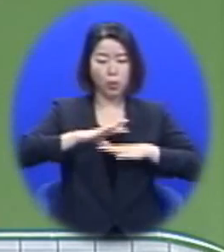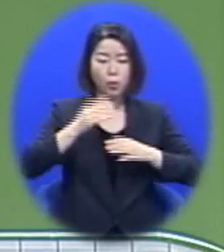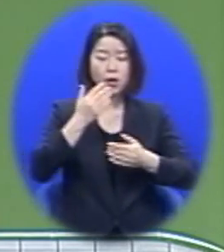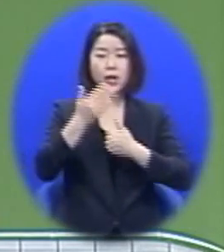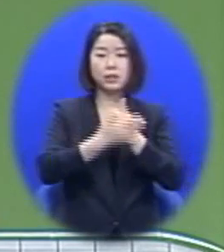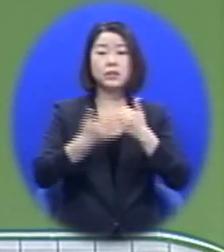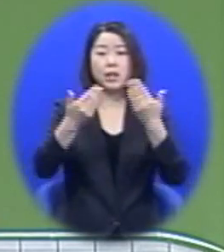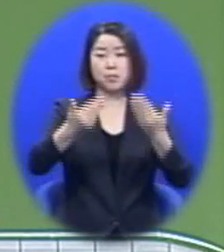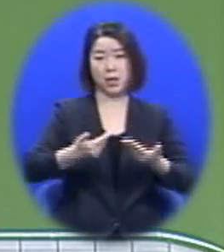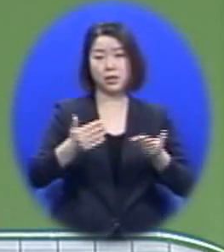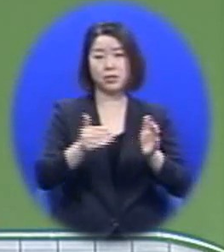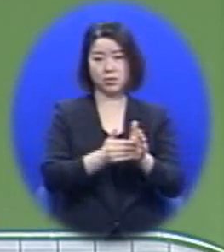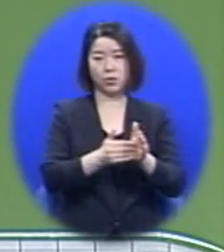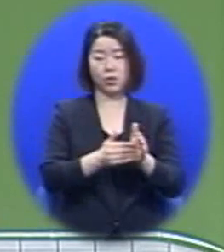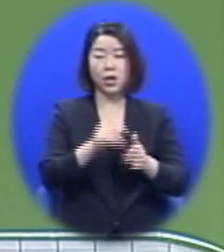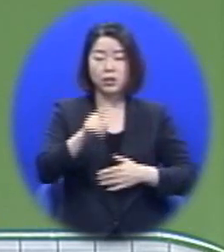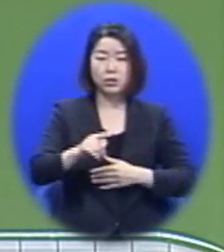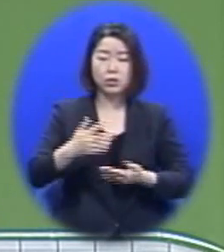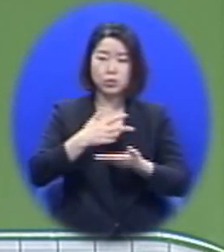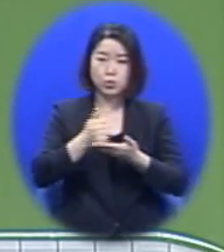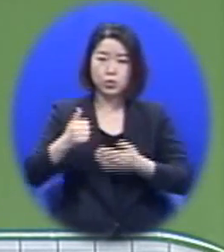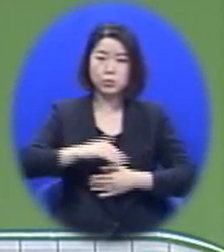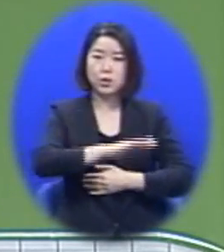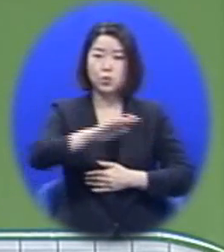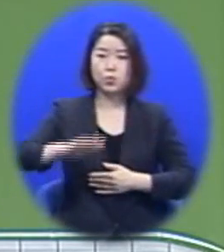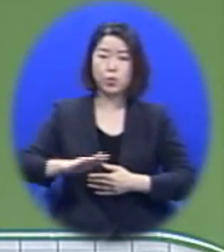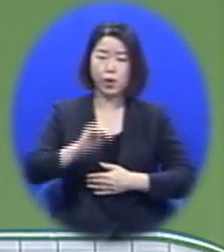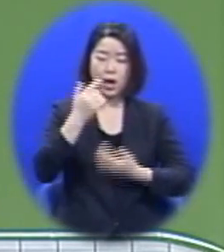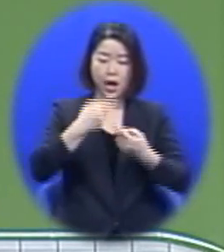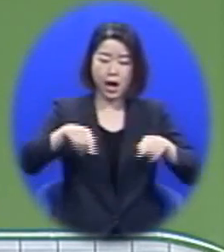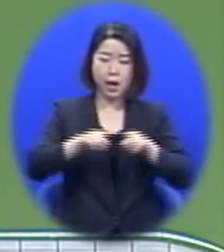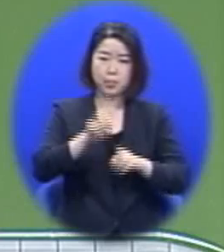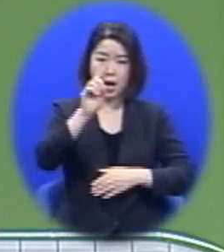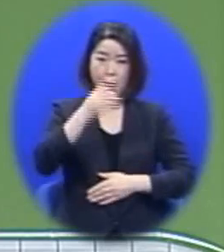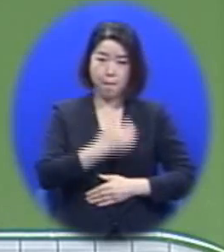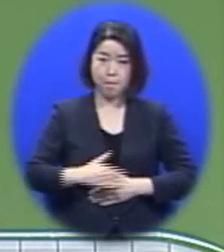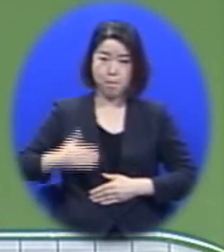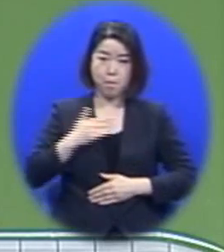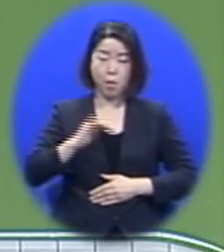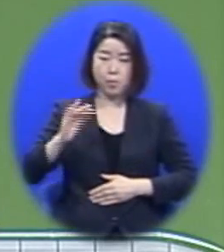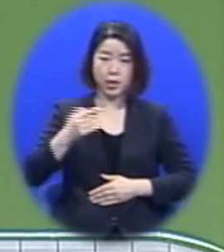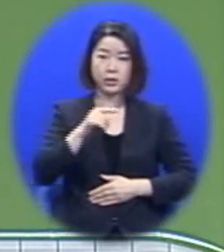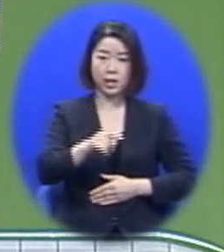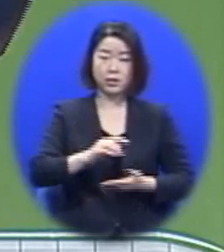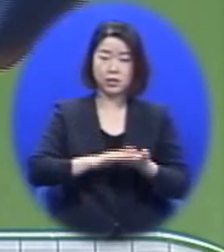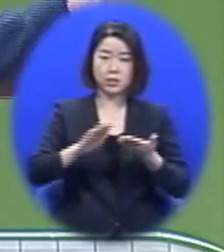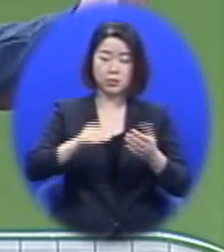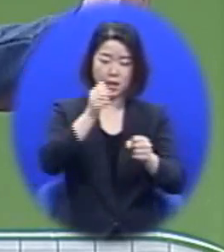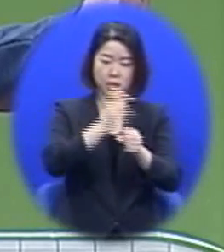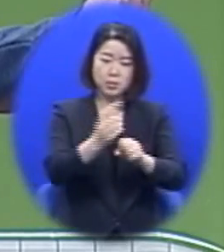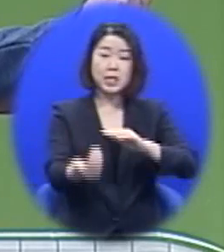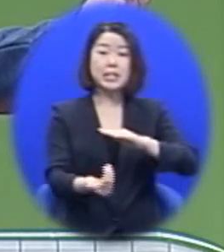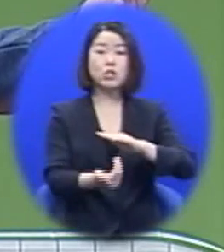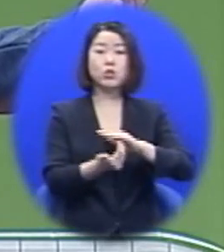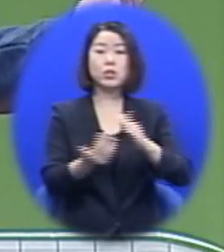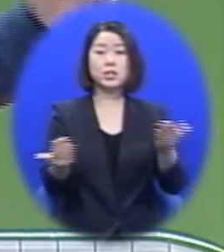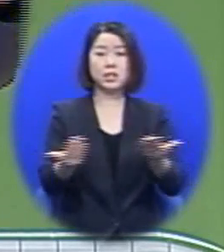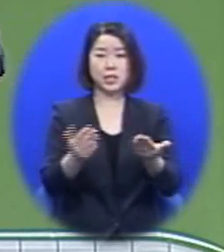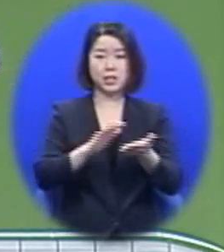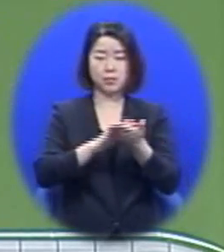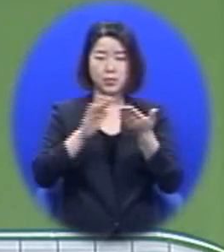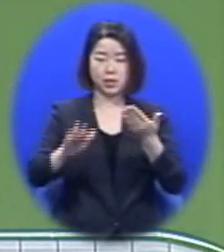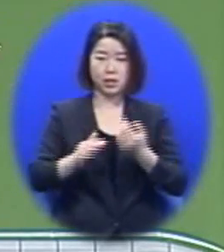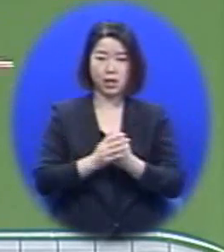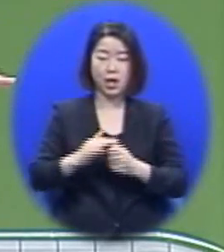받았습니다. 그것은 주님이 우리와 함께 한 몸이 되어주셨다는 거예요. 이건 이미 이루어진 일입니다.